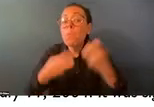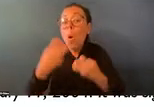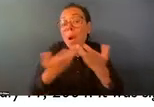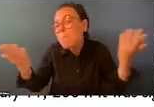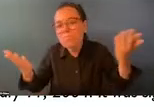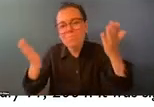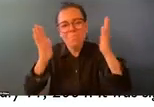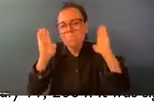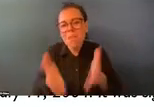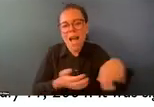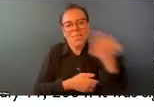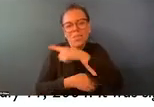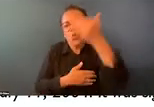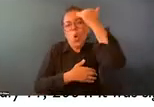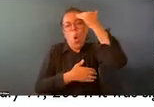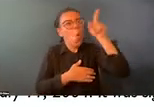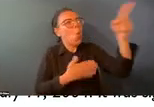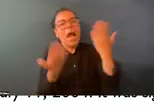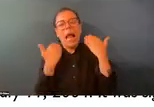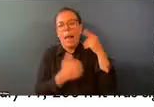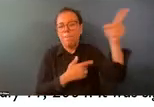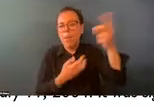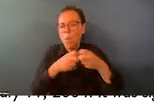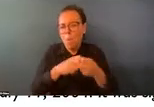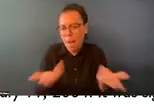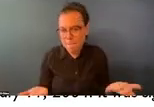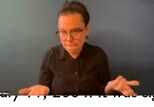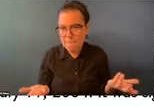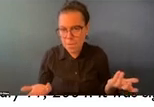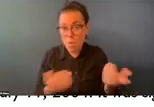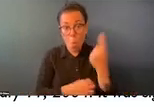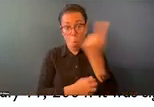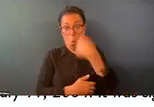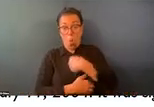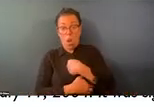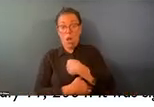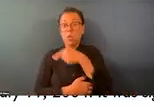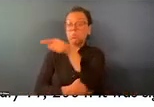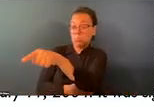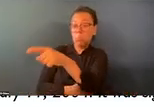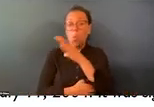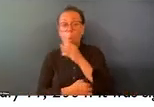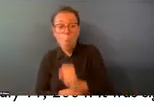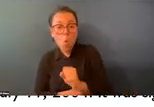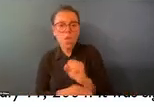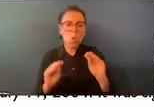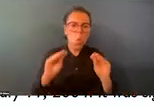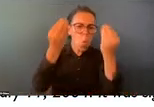Это ответственность всех нас, включая от детей до взрослого поколения. Next